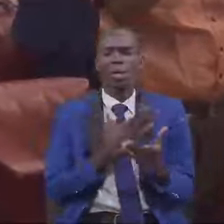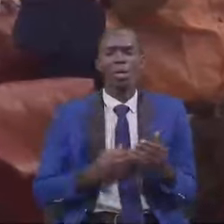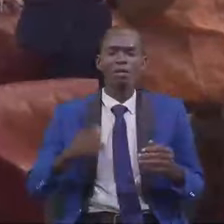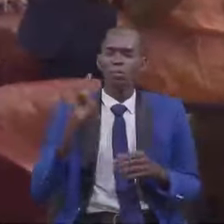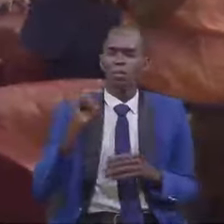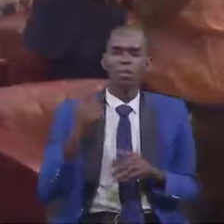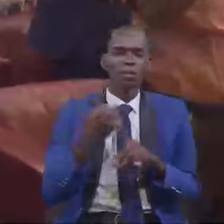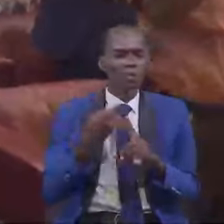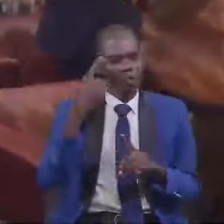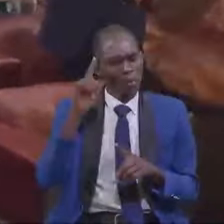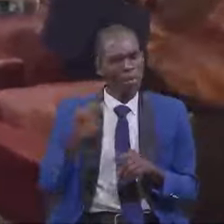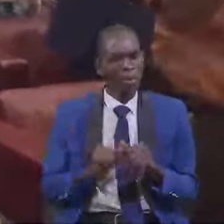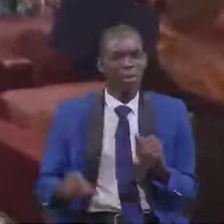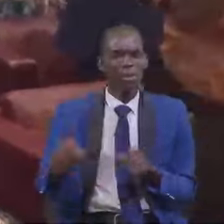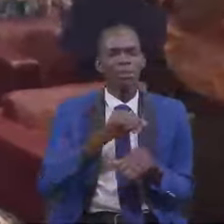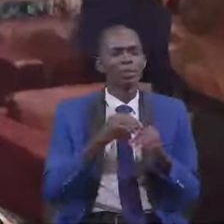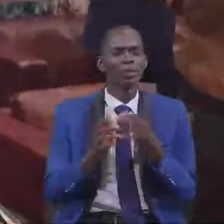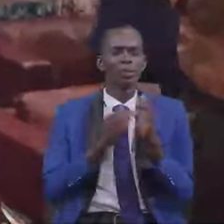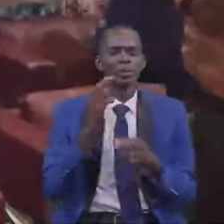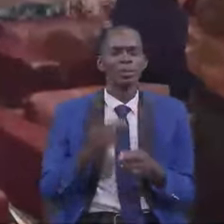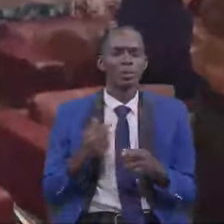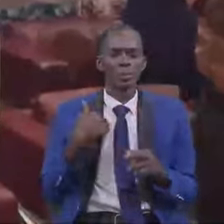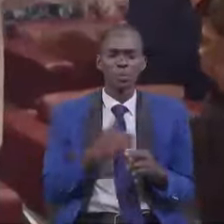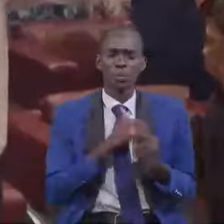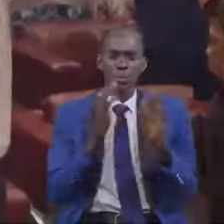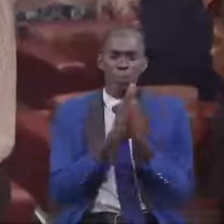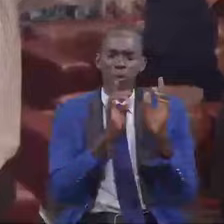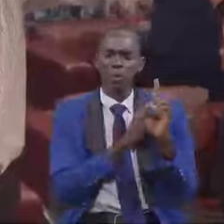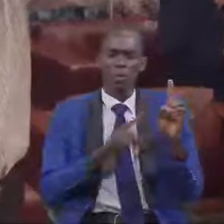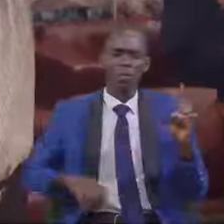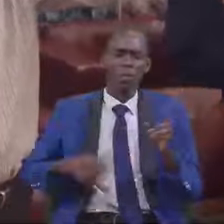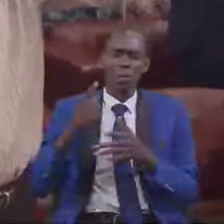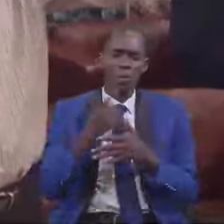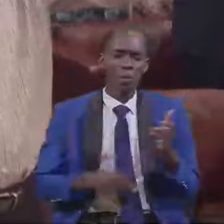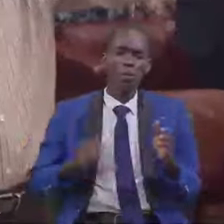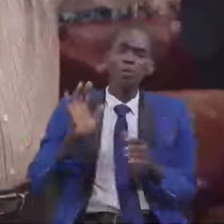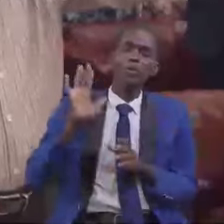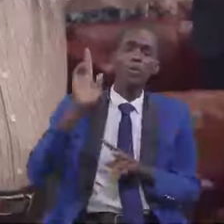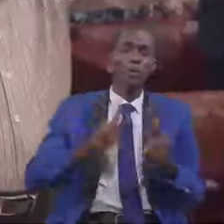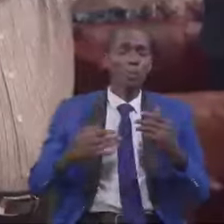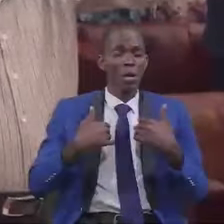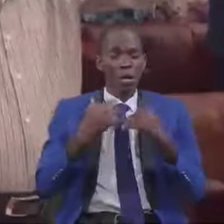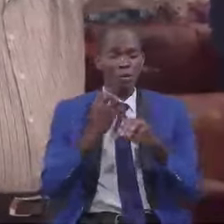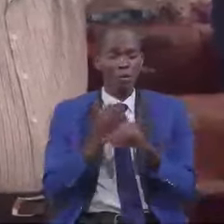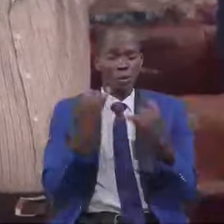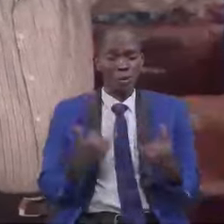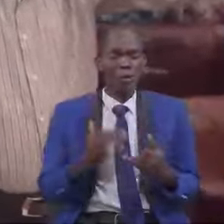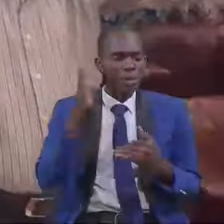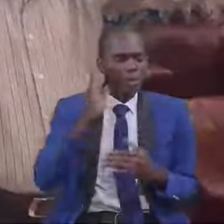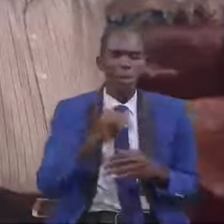monde. Je prie, Seigneur, que ce que ton peuple a reçu, ils ne vont pas le perdre.